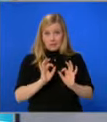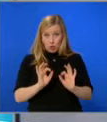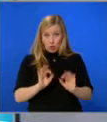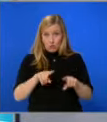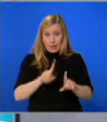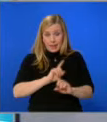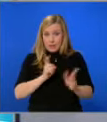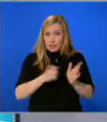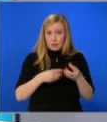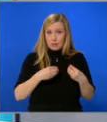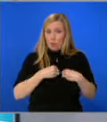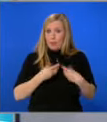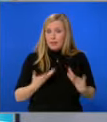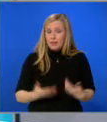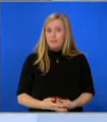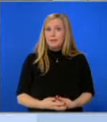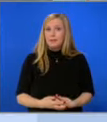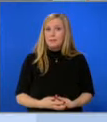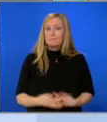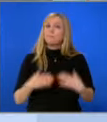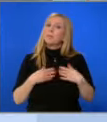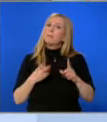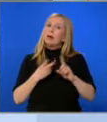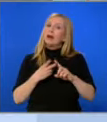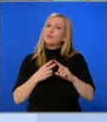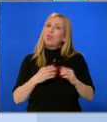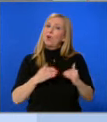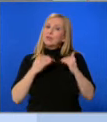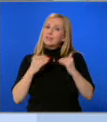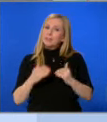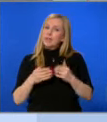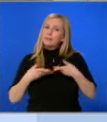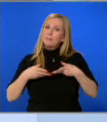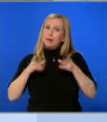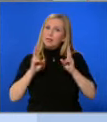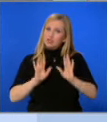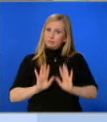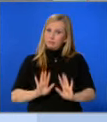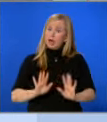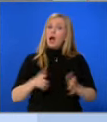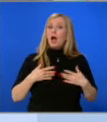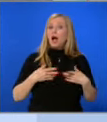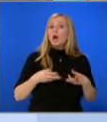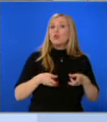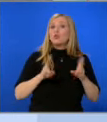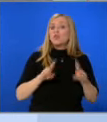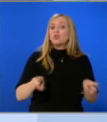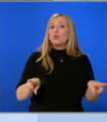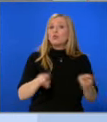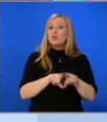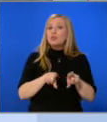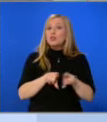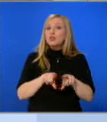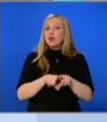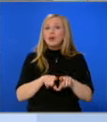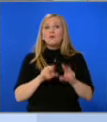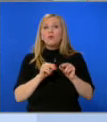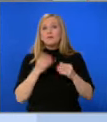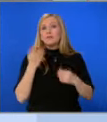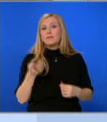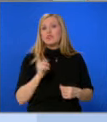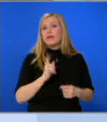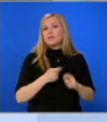че е незаконно. Аз съм убеден в това. Има втора инстанция да изчакаме да има решение. Но ако решението е същото, какво казвате